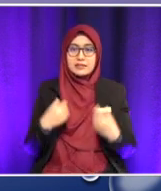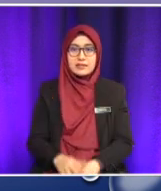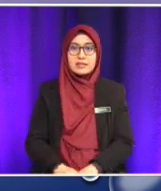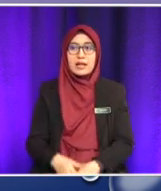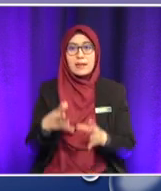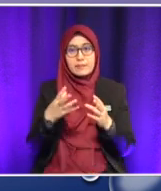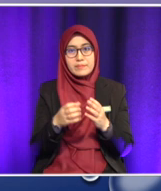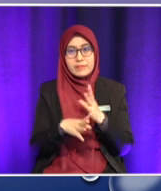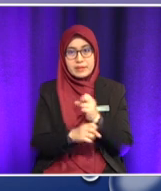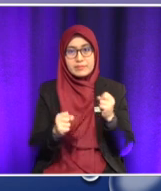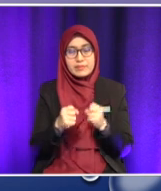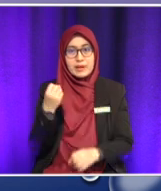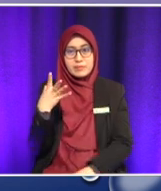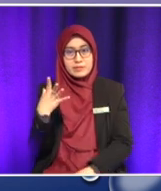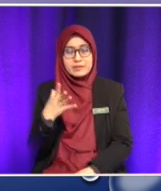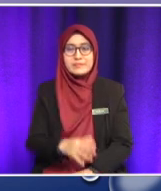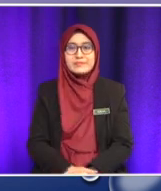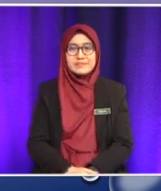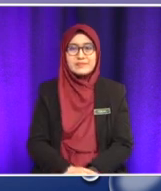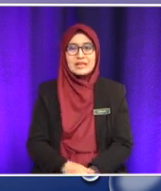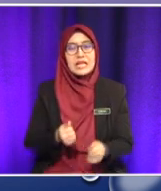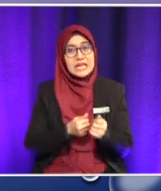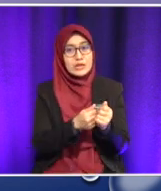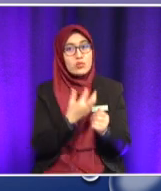ly untuk wanita tersebutlah